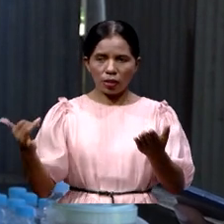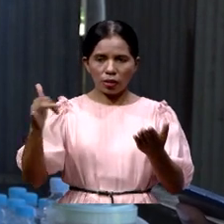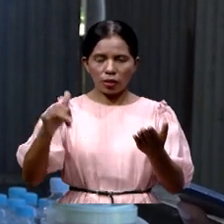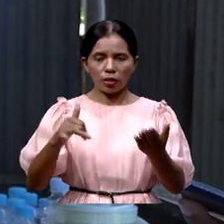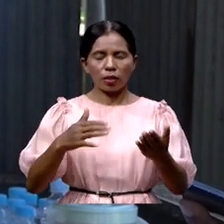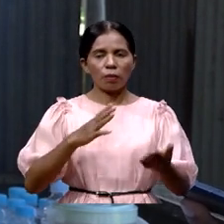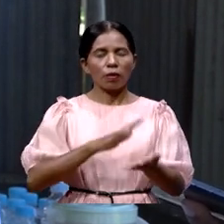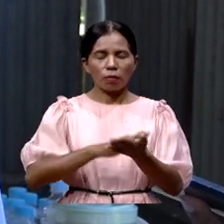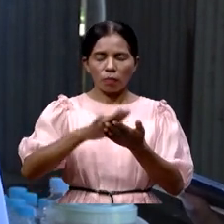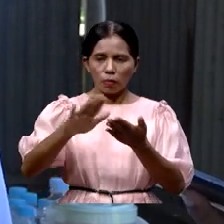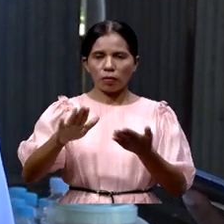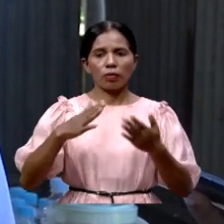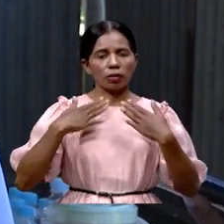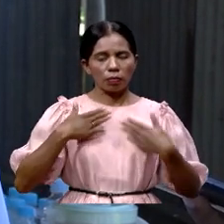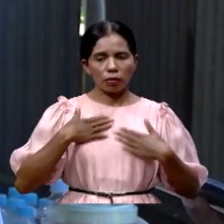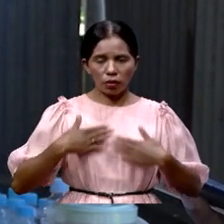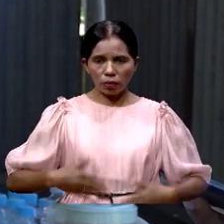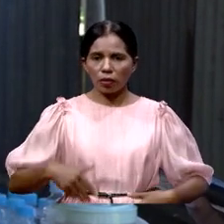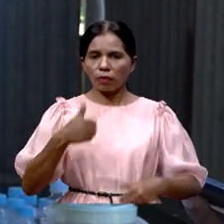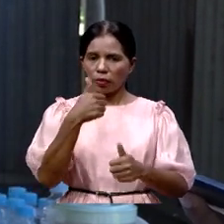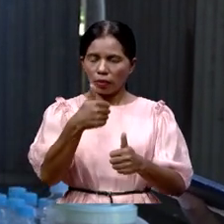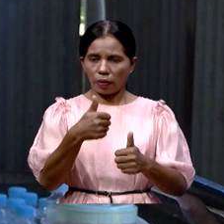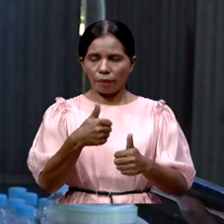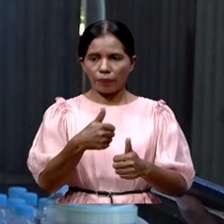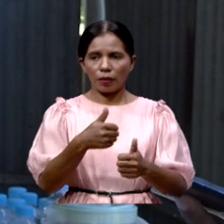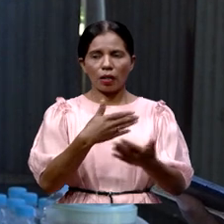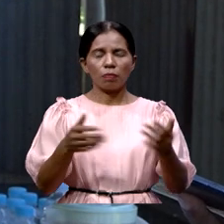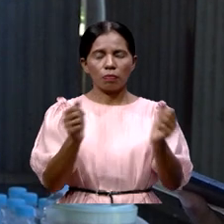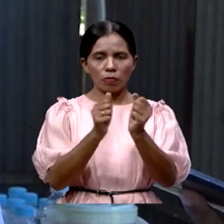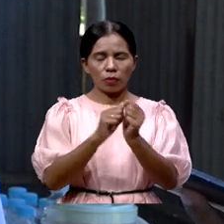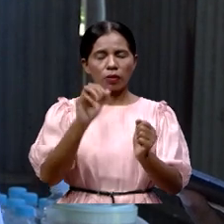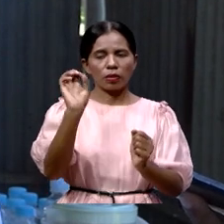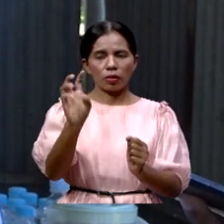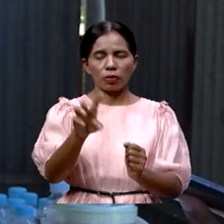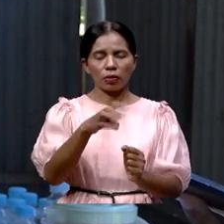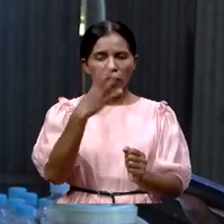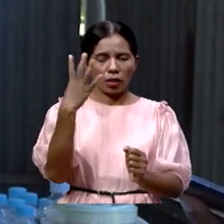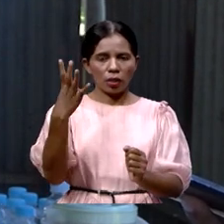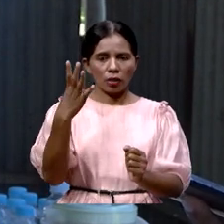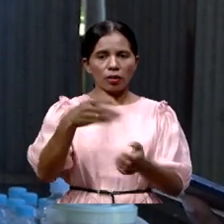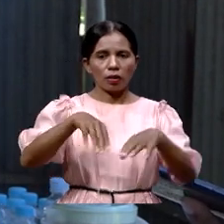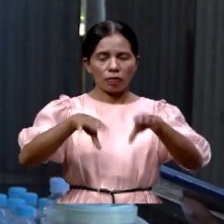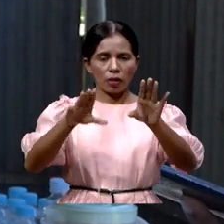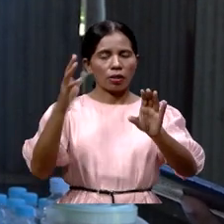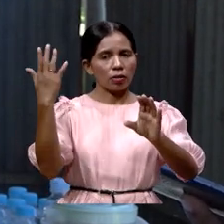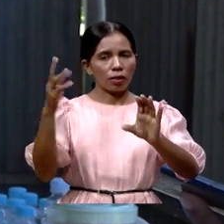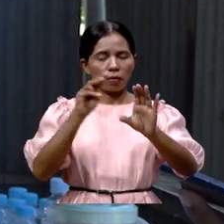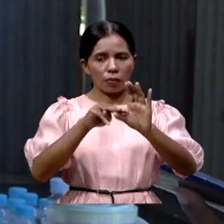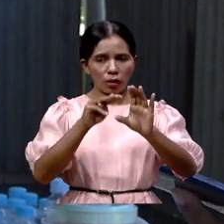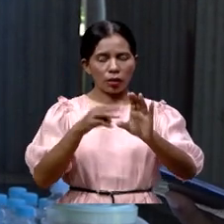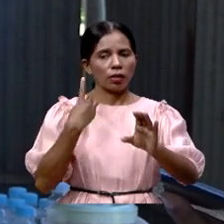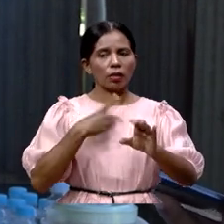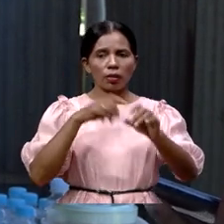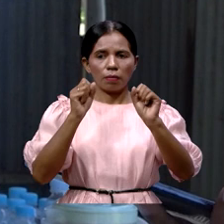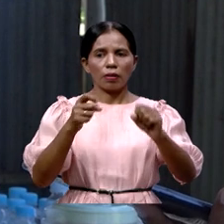saudável, atau temi dan herbal, ne. Produk tamu tu sangat sehat, tapi emak sirkulan na iha merkadu, ne. Kita bela